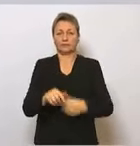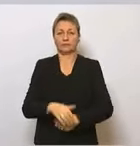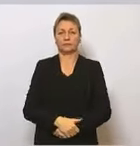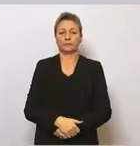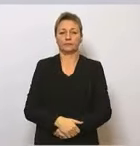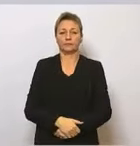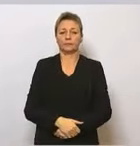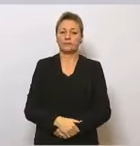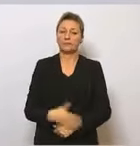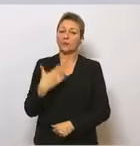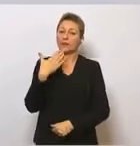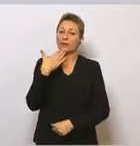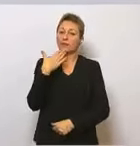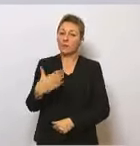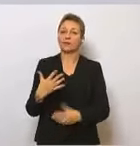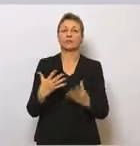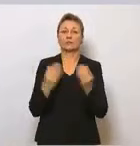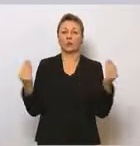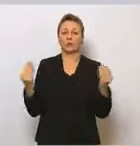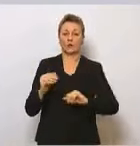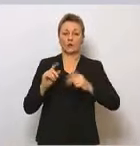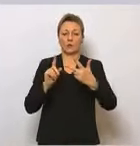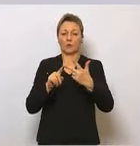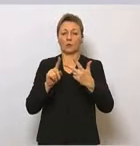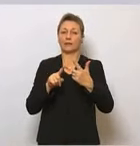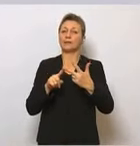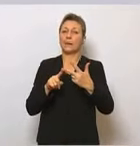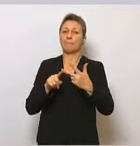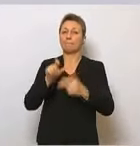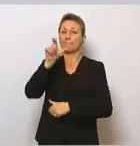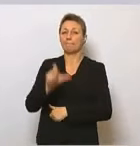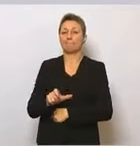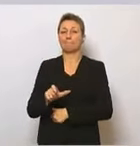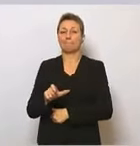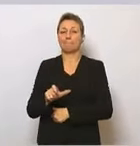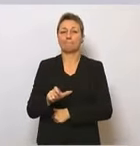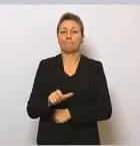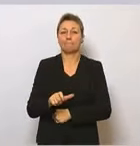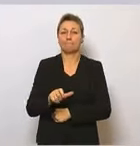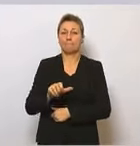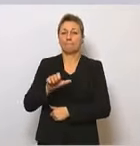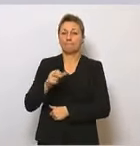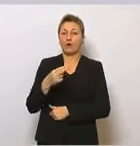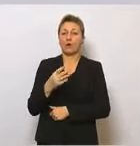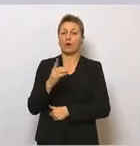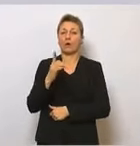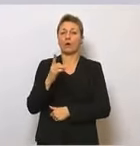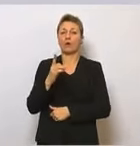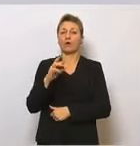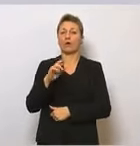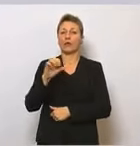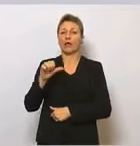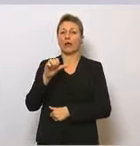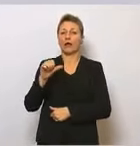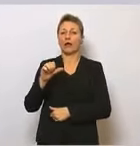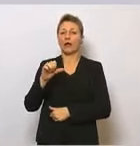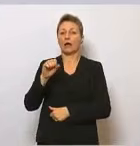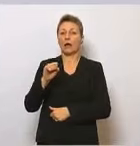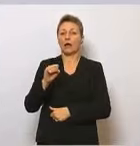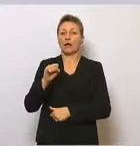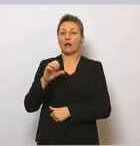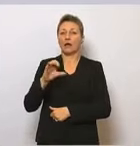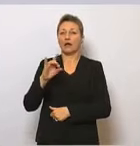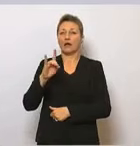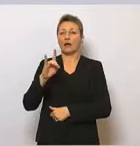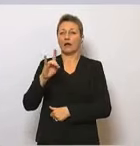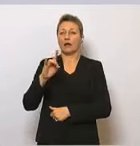Merci beaucoup. Notre troisième intervenant est Andrea Schwab, qui est membre